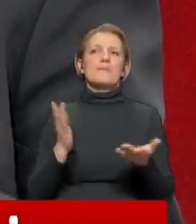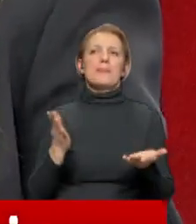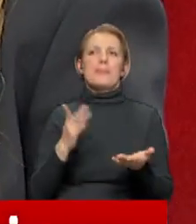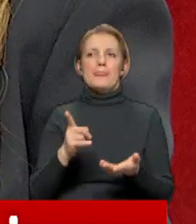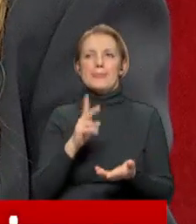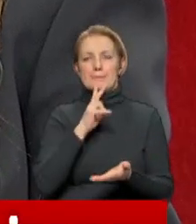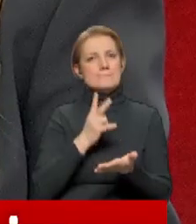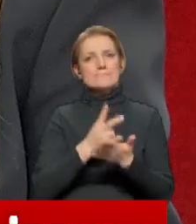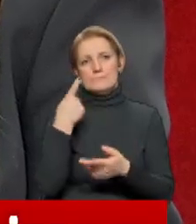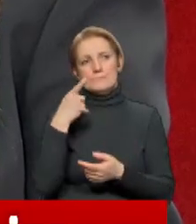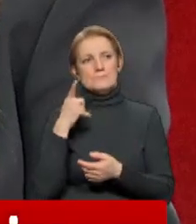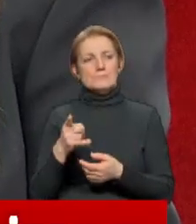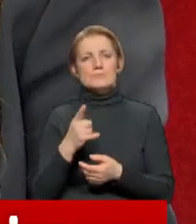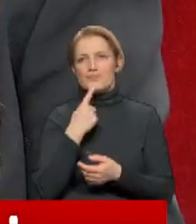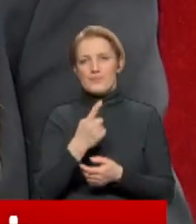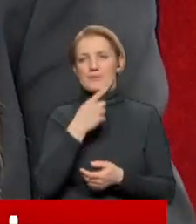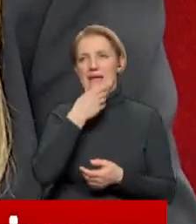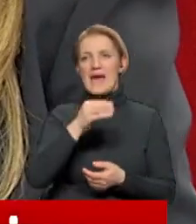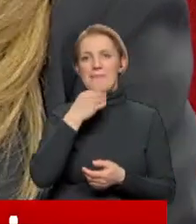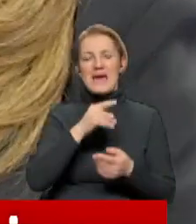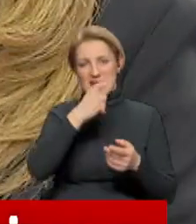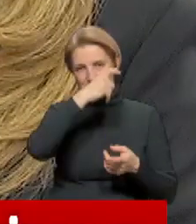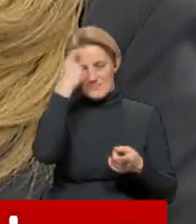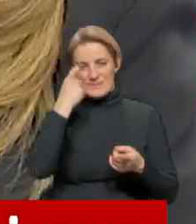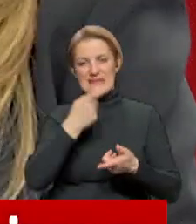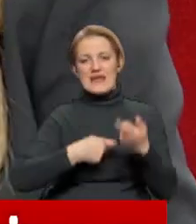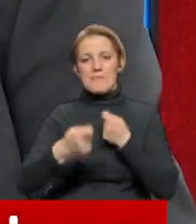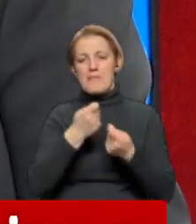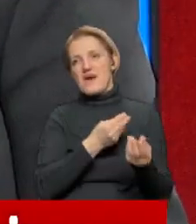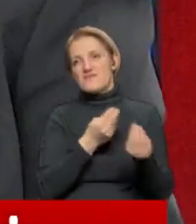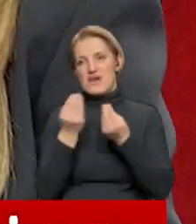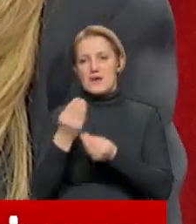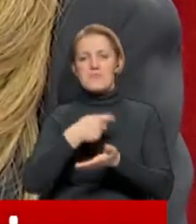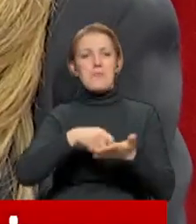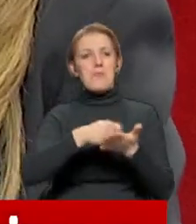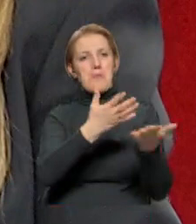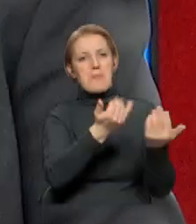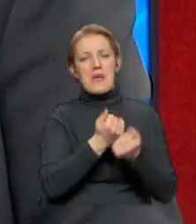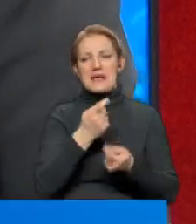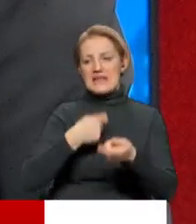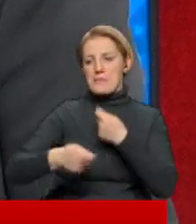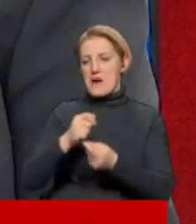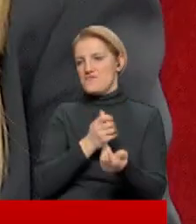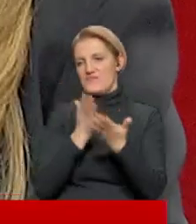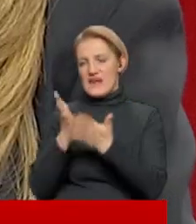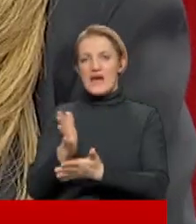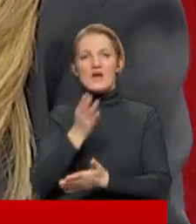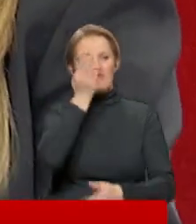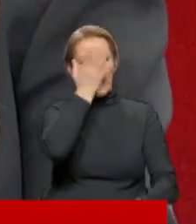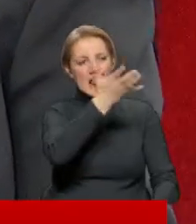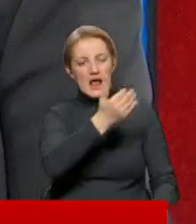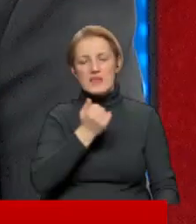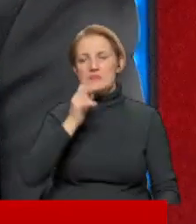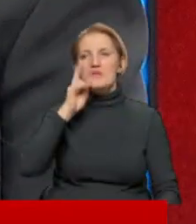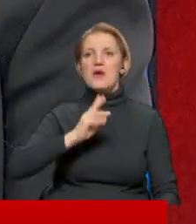bu tercihlerden dolayı yapılmıyor. Dedim ya, emekten alıp sermayeye veren, ücretliden alıp sermayeye veren, yoksuldan alıp zengine veren. Şimdi